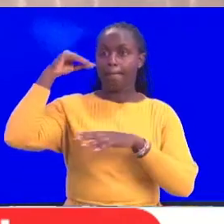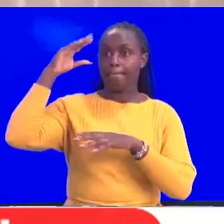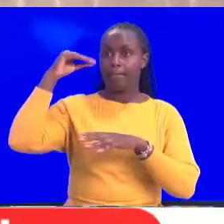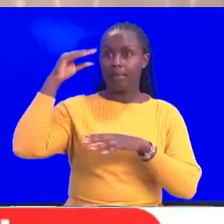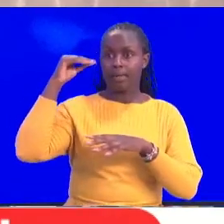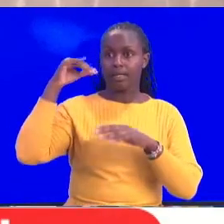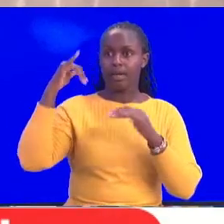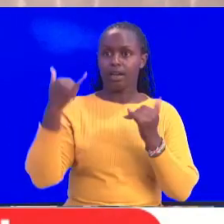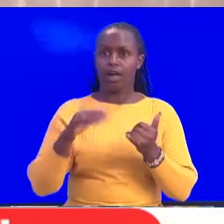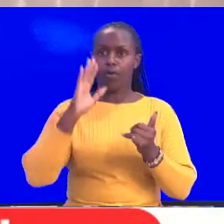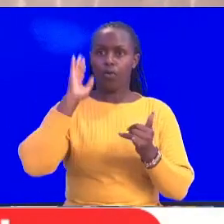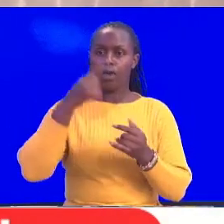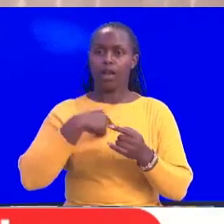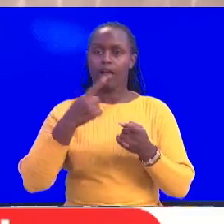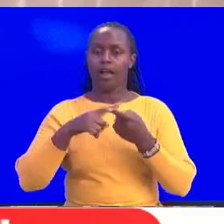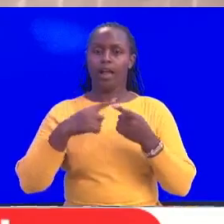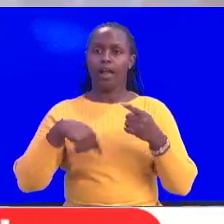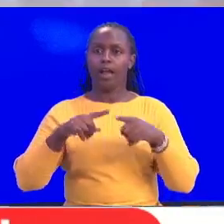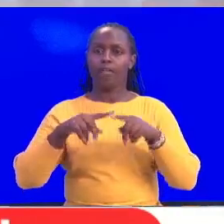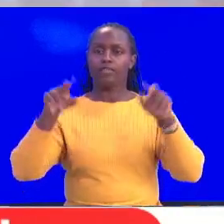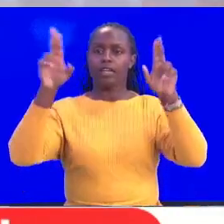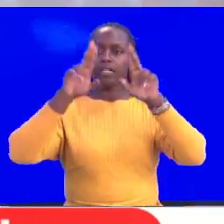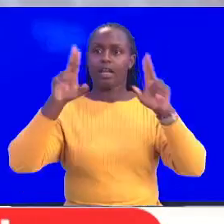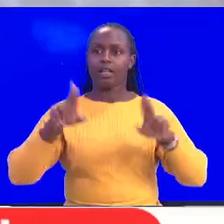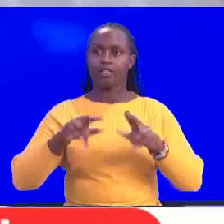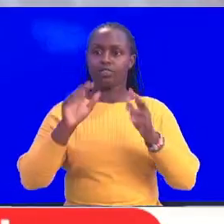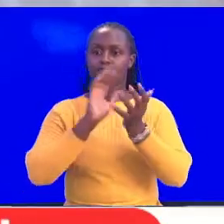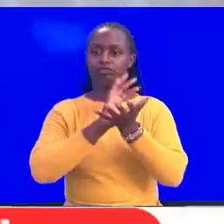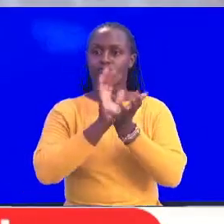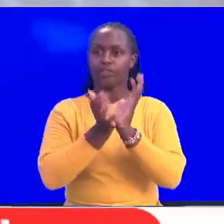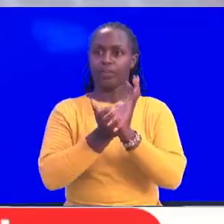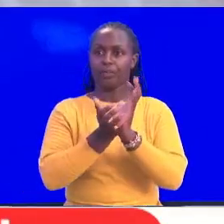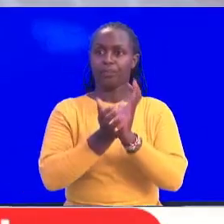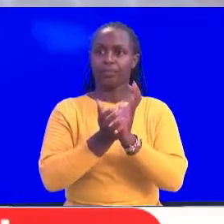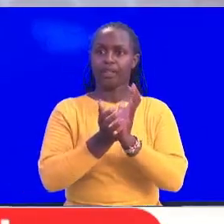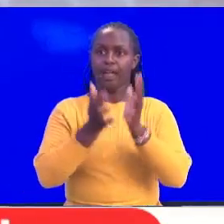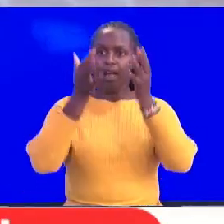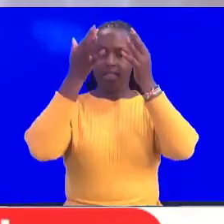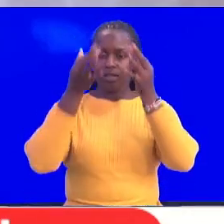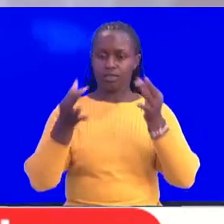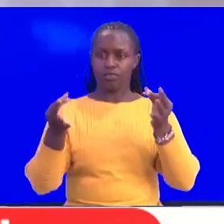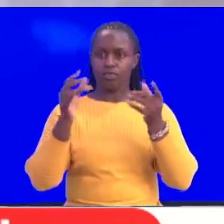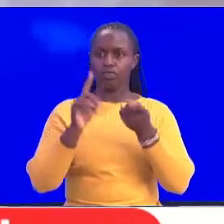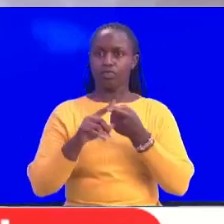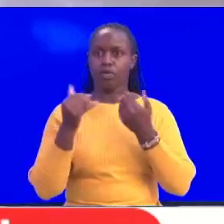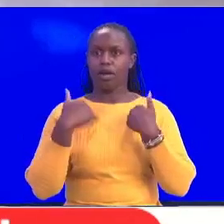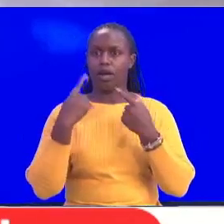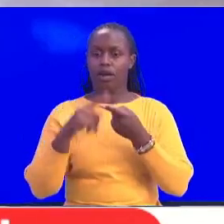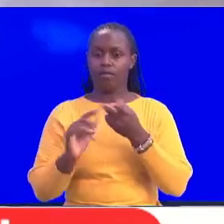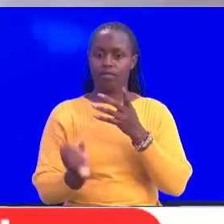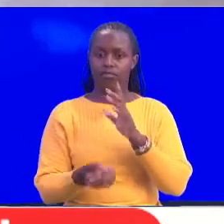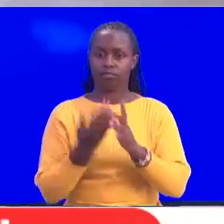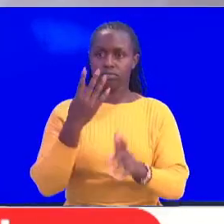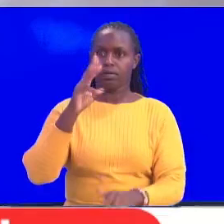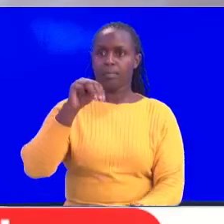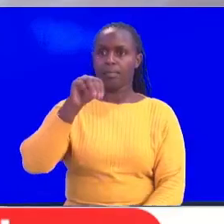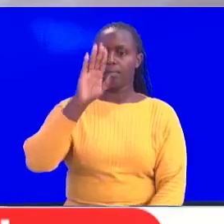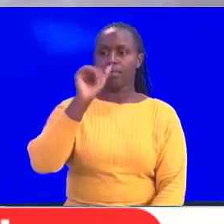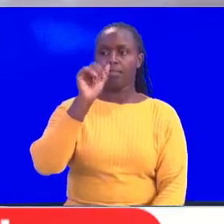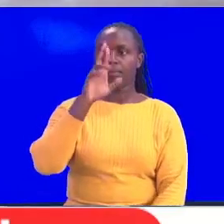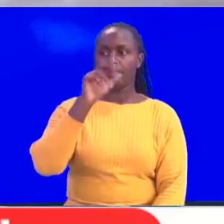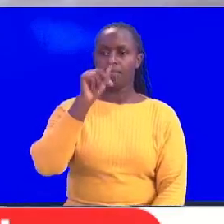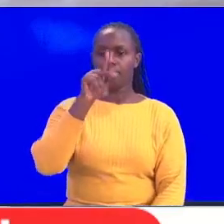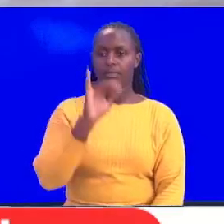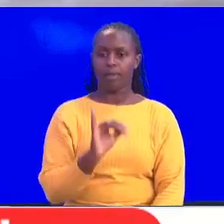itapata uga wa kimataifa. The decision to upgrade the Mbaraki Sport Club with a